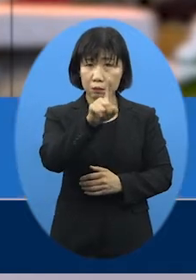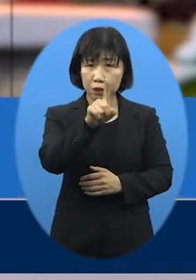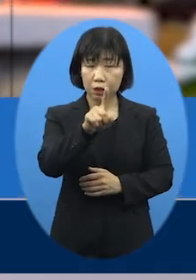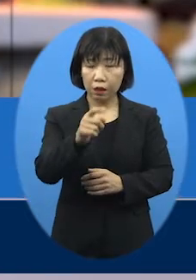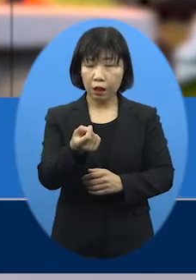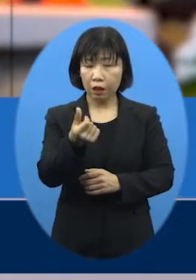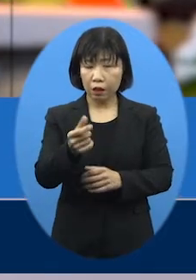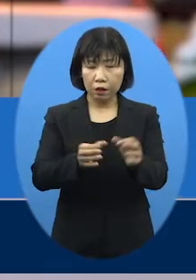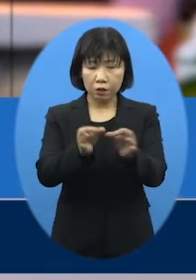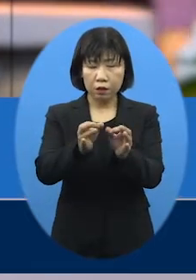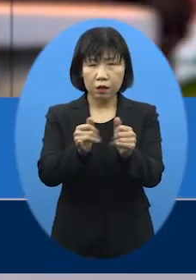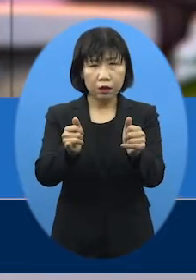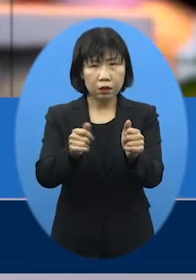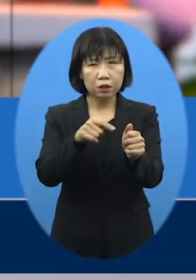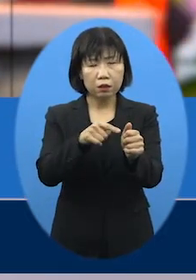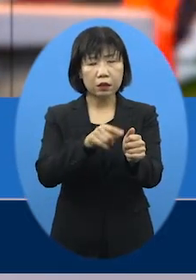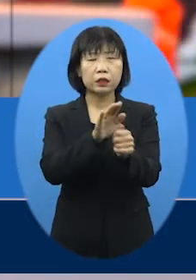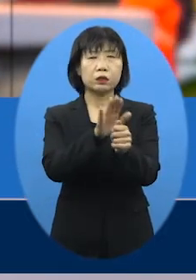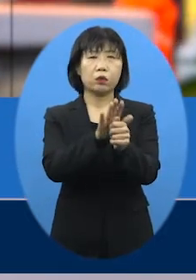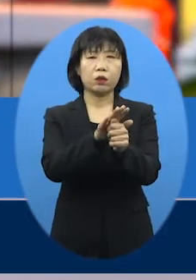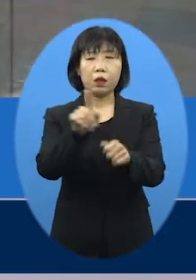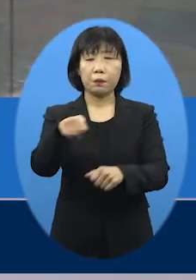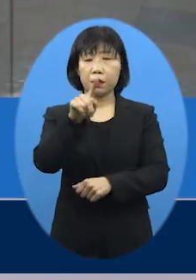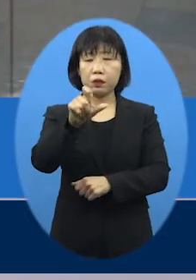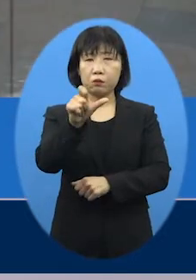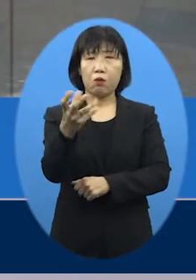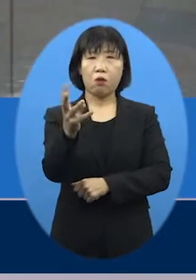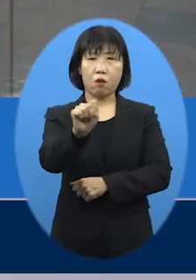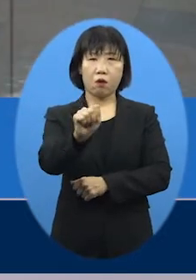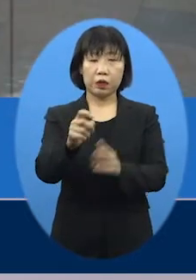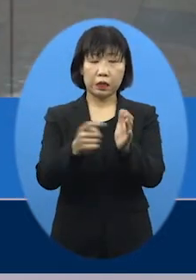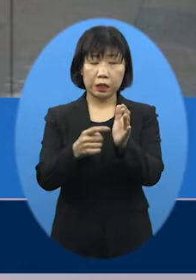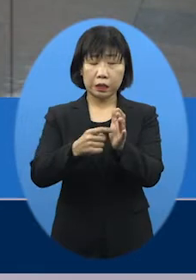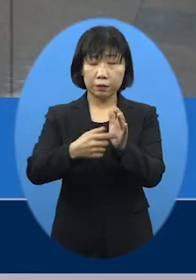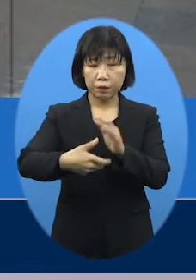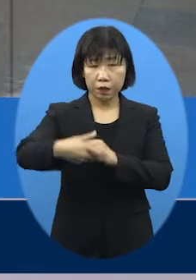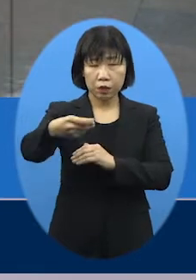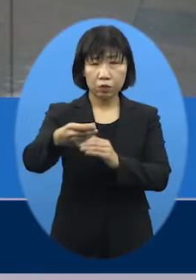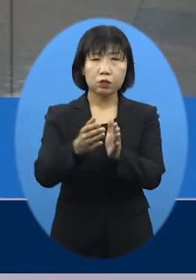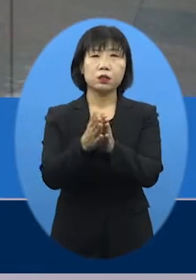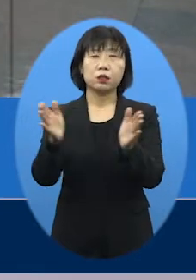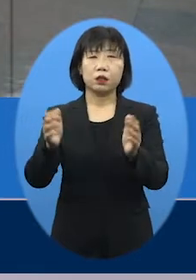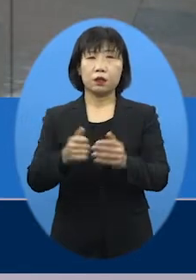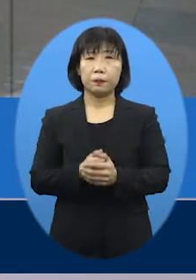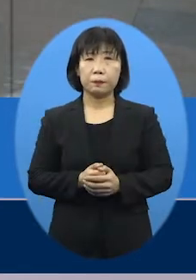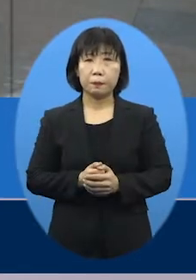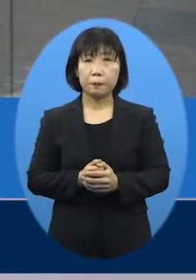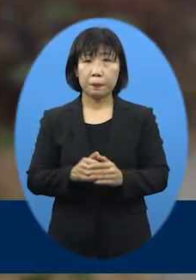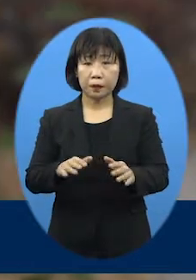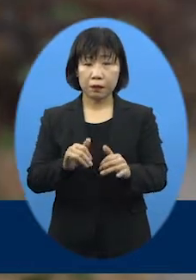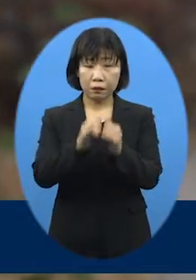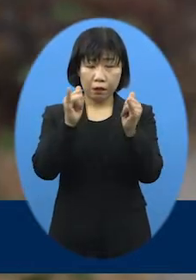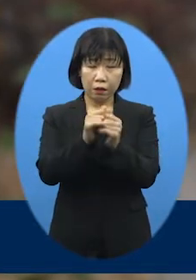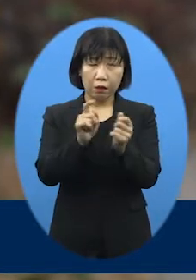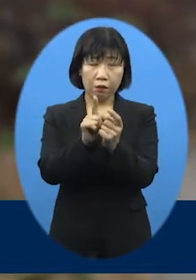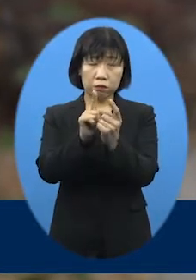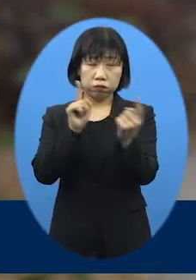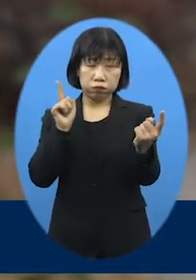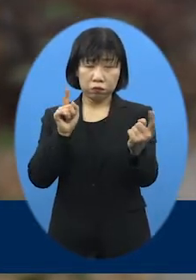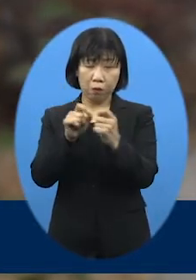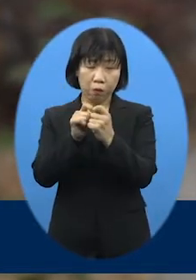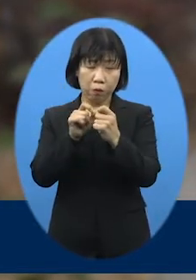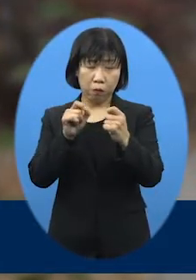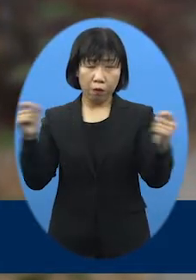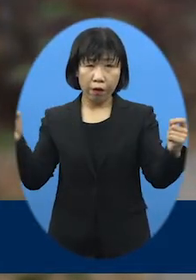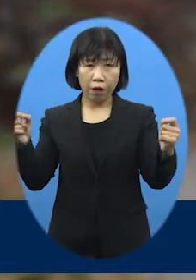2021년 영세 소상공인 지원을 위해 총 115억 원 규모의 긴급 대출이 시행됩니다 사회적 거리두기